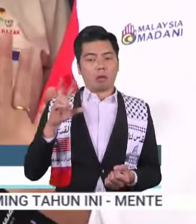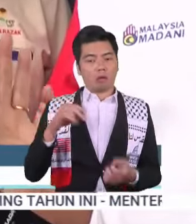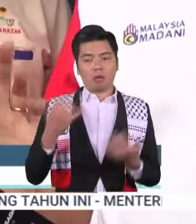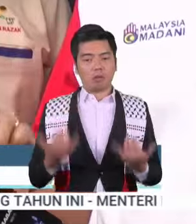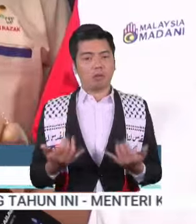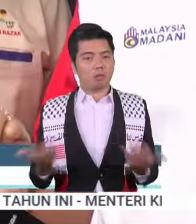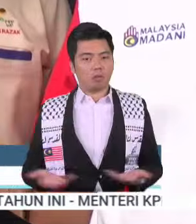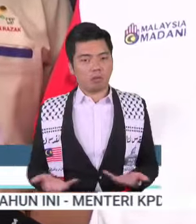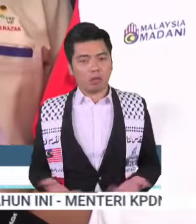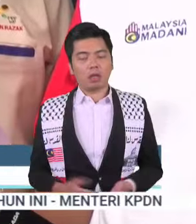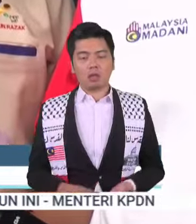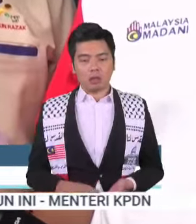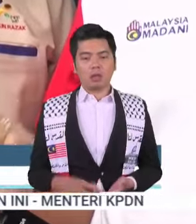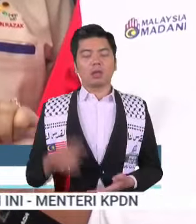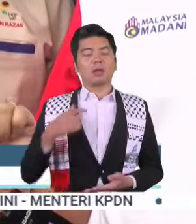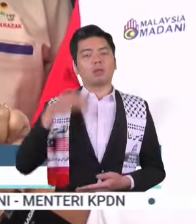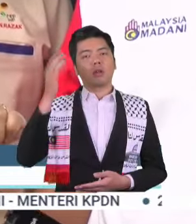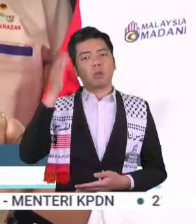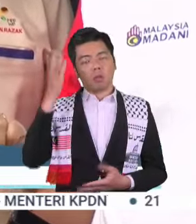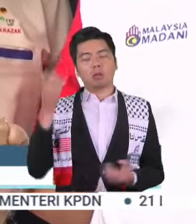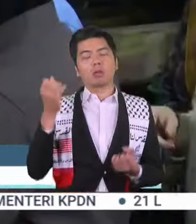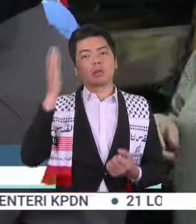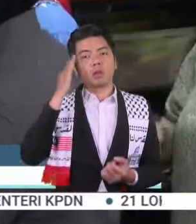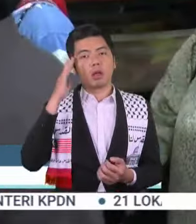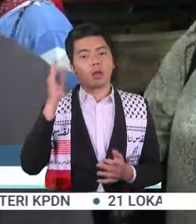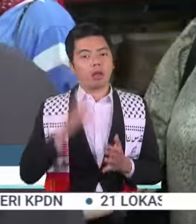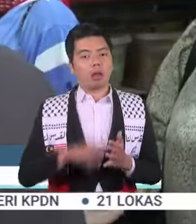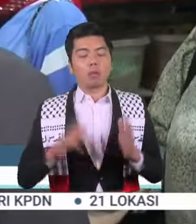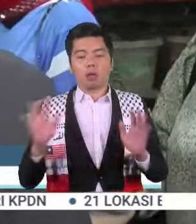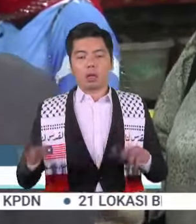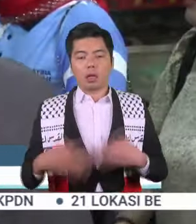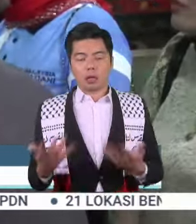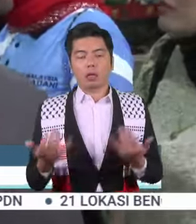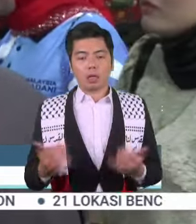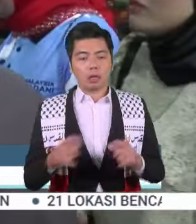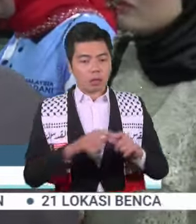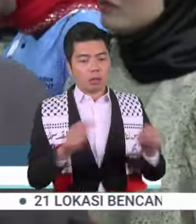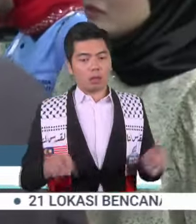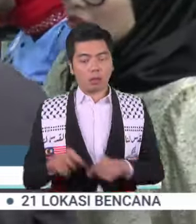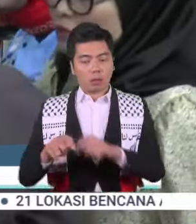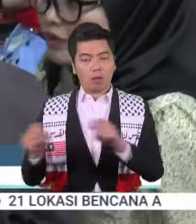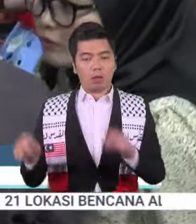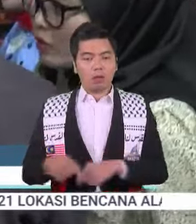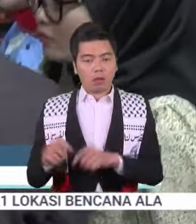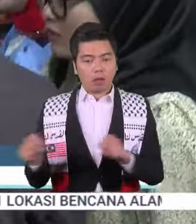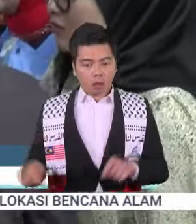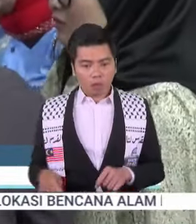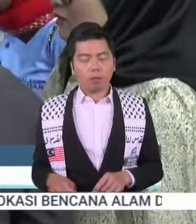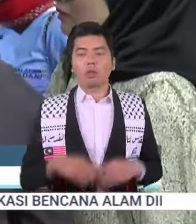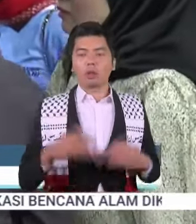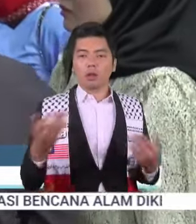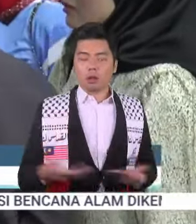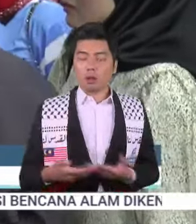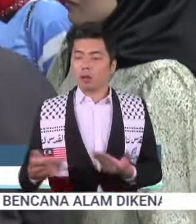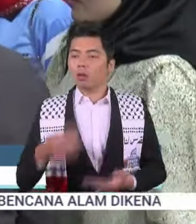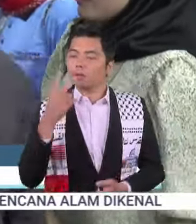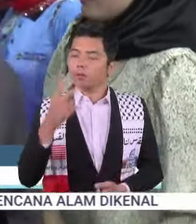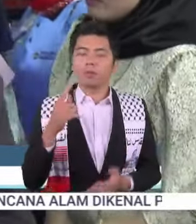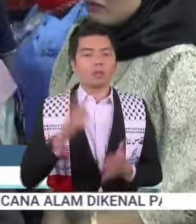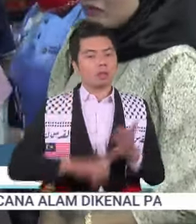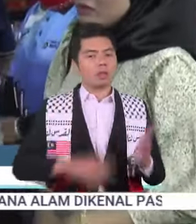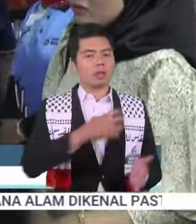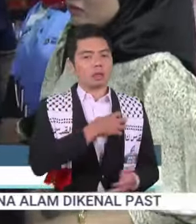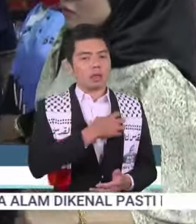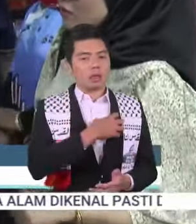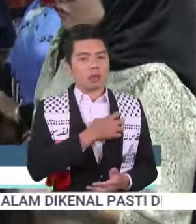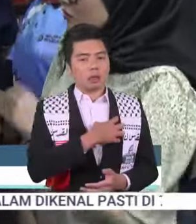lagi dan juga keadaan bagaimana, keadaan di sini, dan saya dapat komplain lah, aduan bahawa